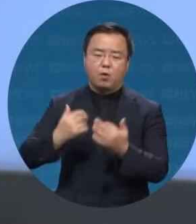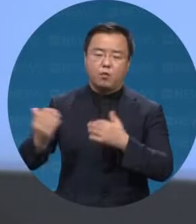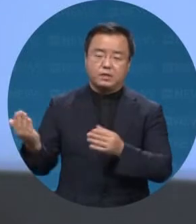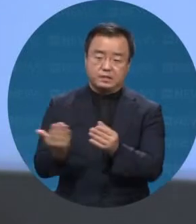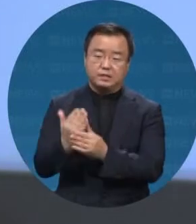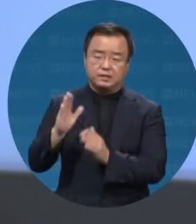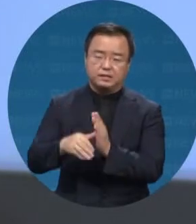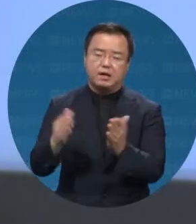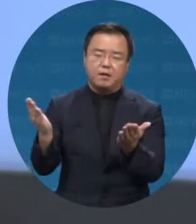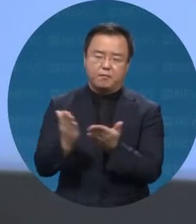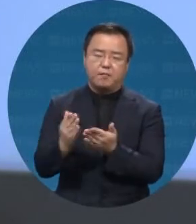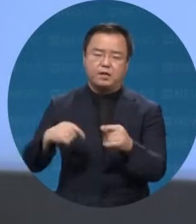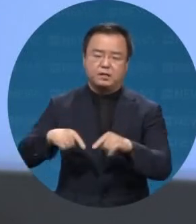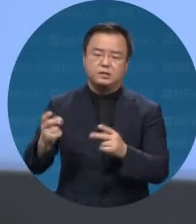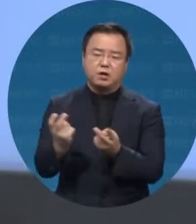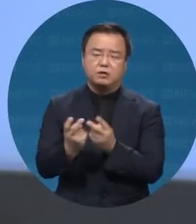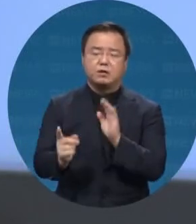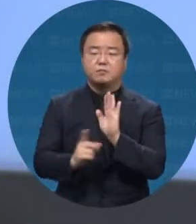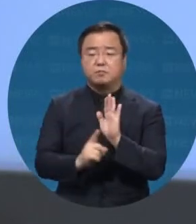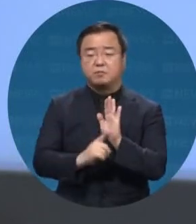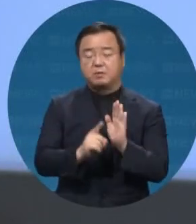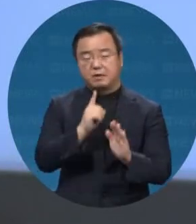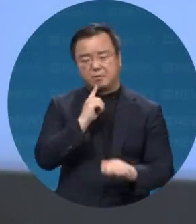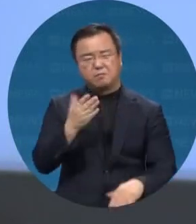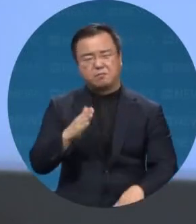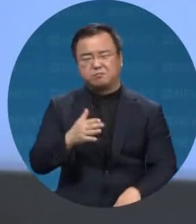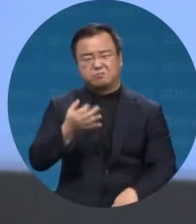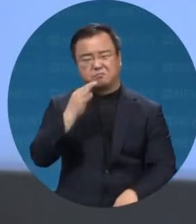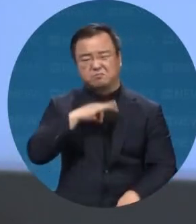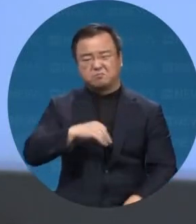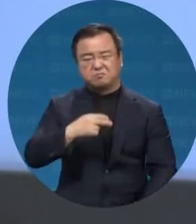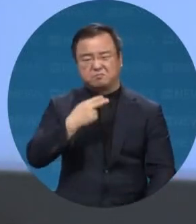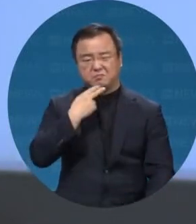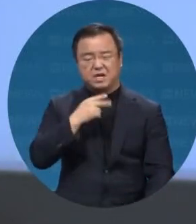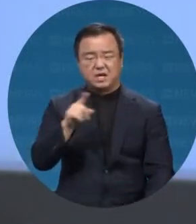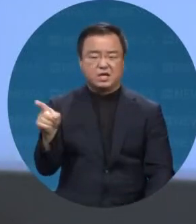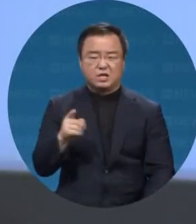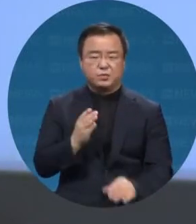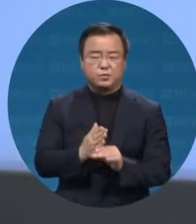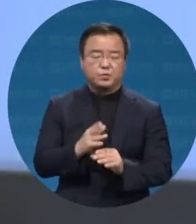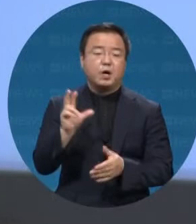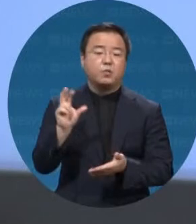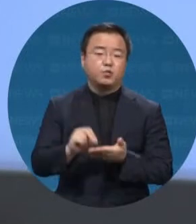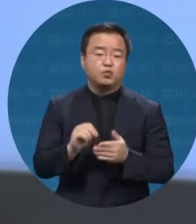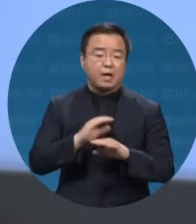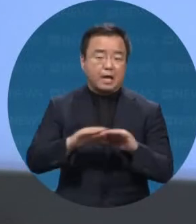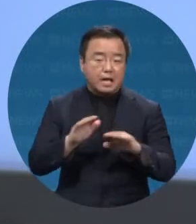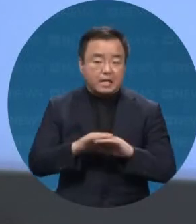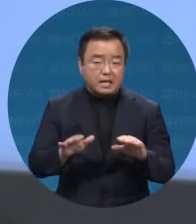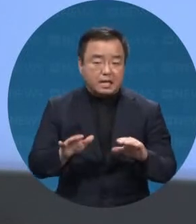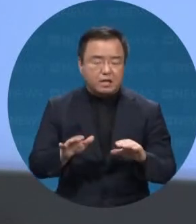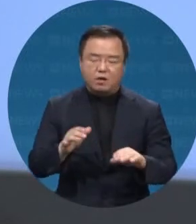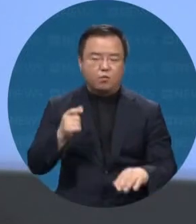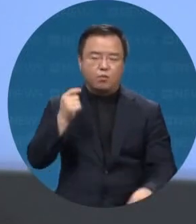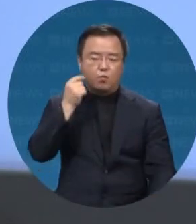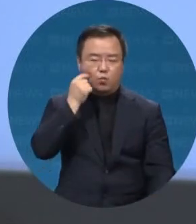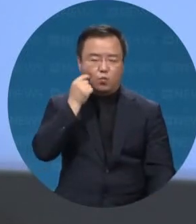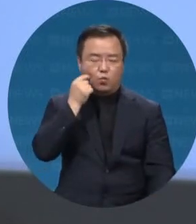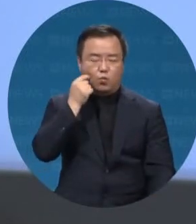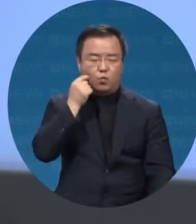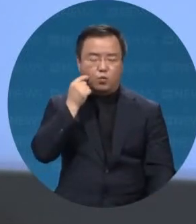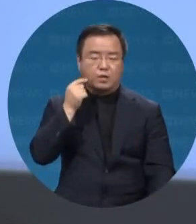뭐 사실상은 실효성이 부족한 대책들을 계속 만들어 내면서이 문제를 계속 해결하지 못하고 있는데요